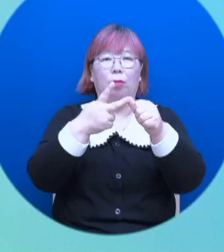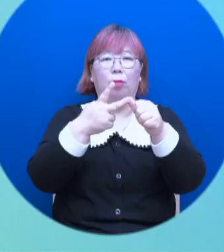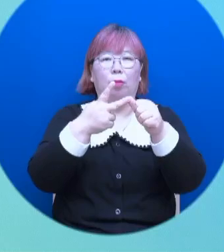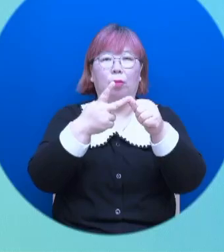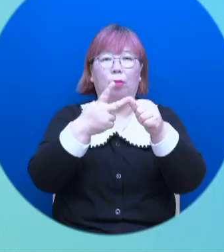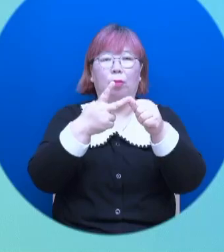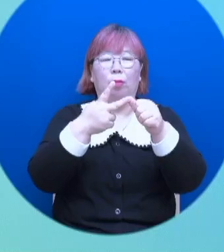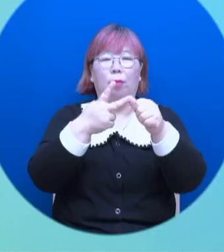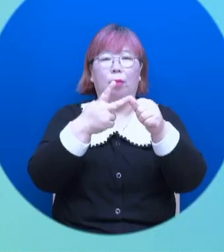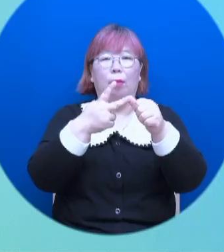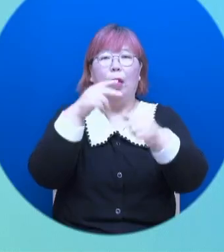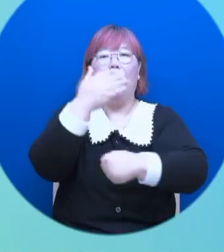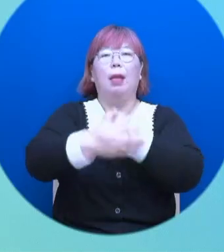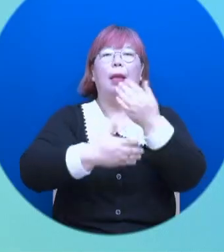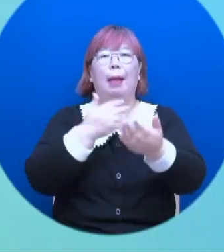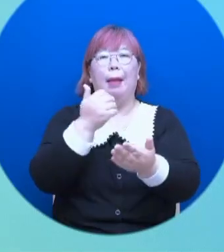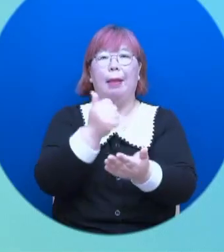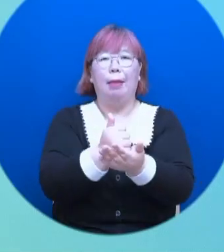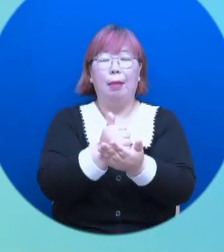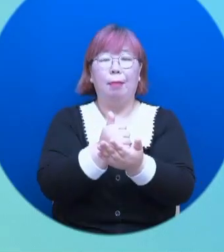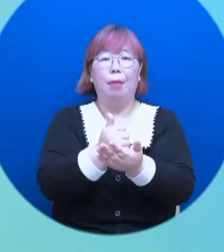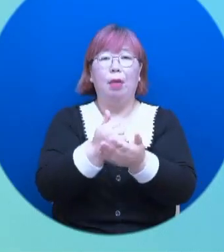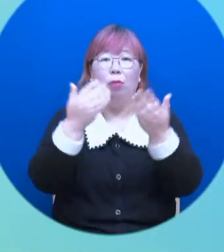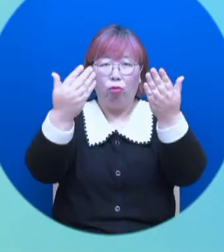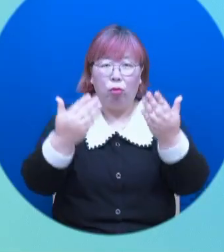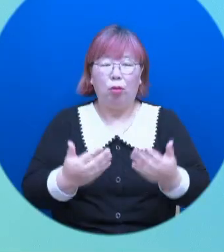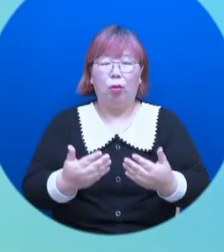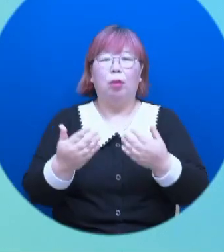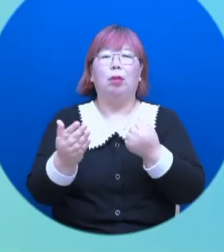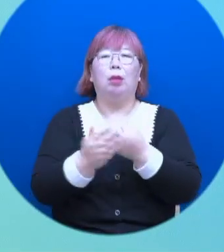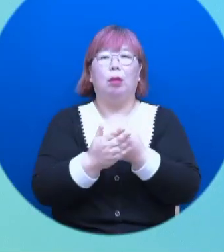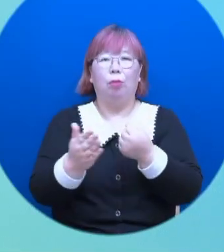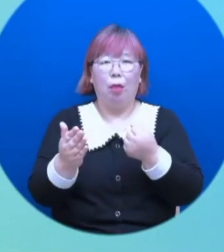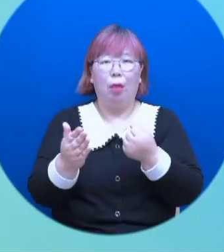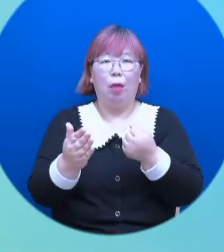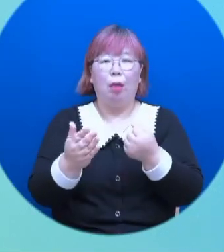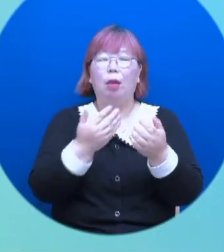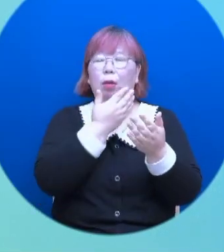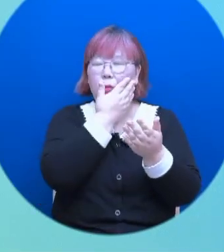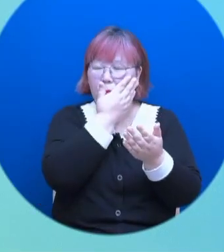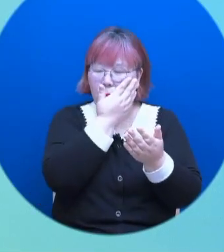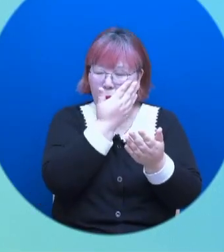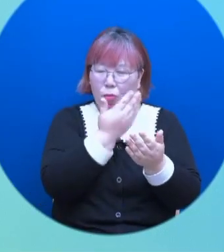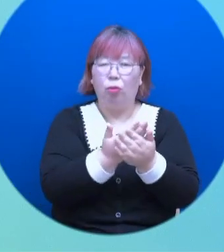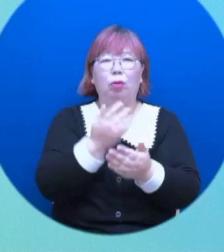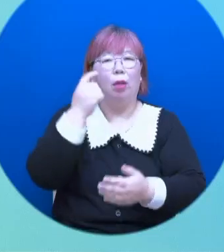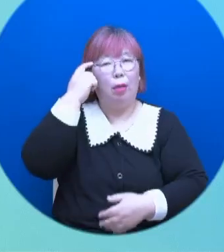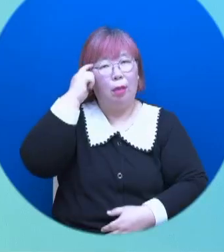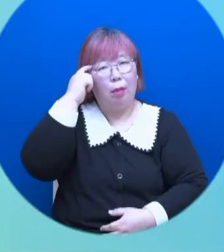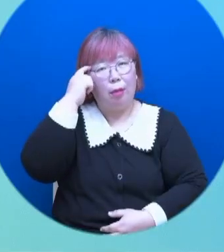그래서 하나님께서 주셨기에 소중히 여기는 거예요.